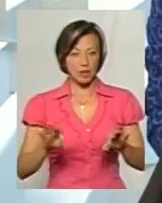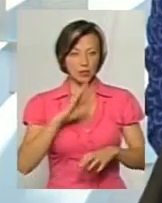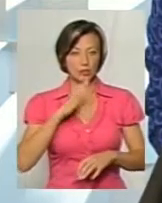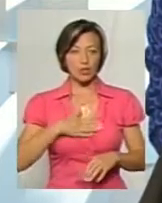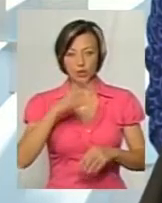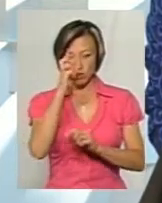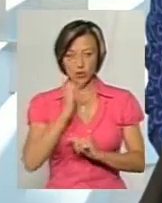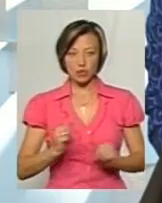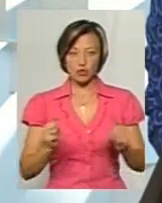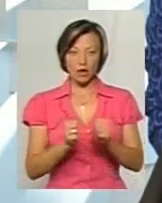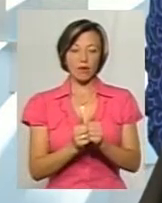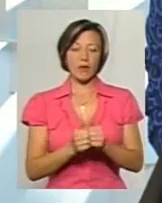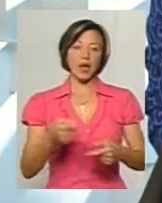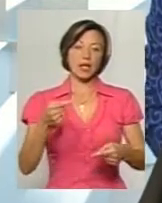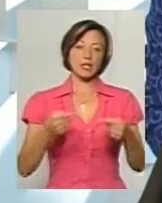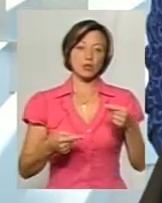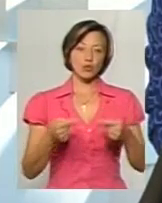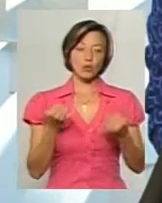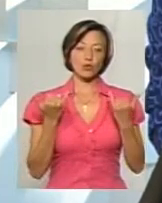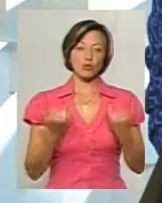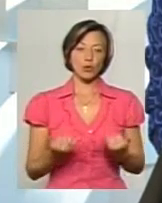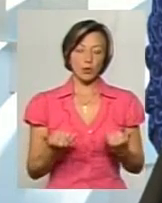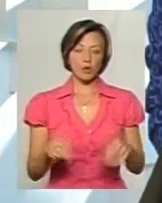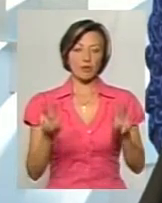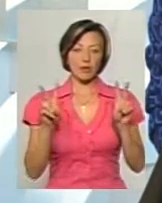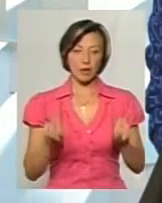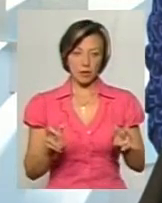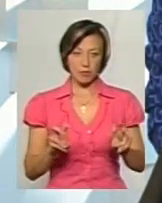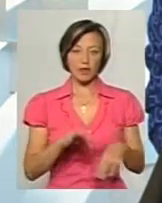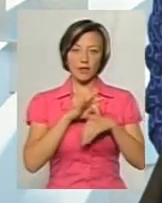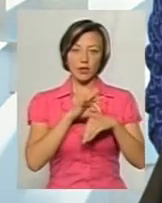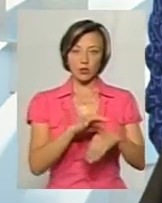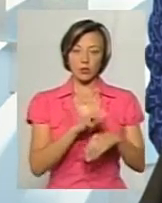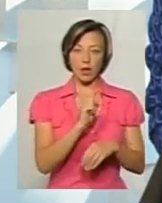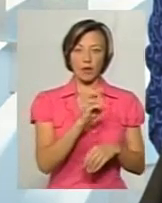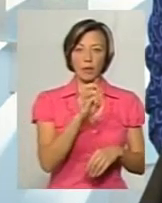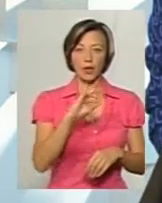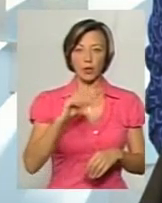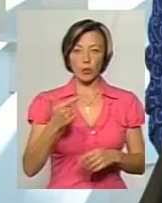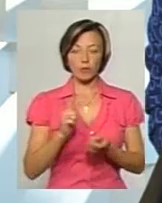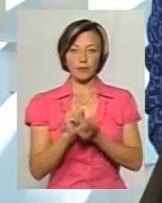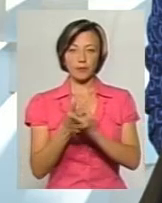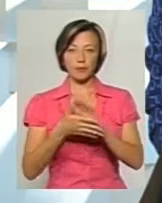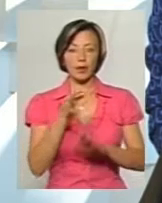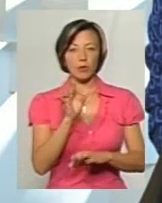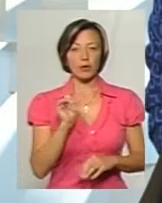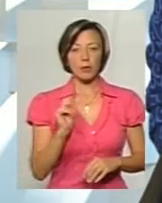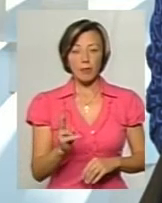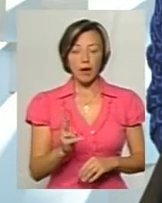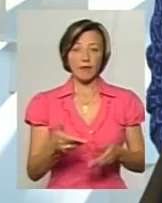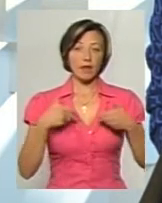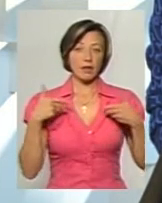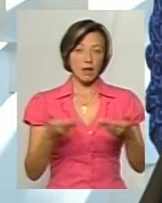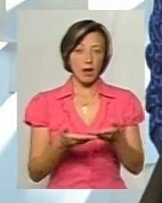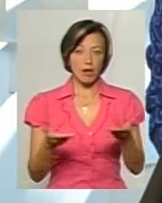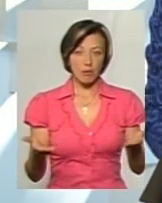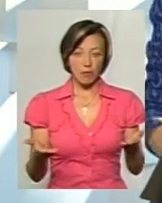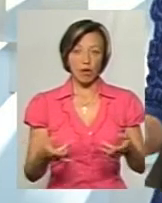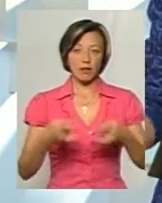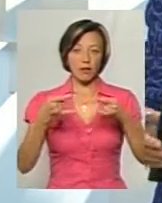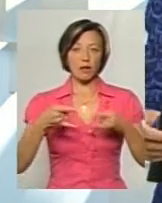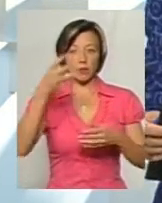нашої держави дискутуємо сьогодні у темі. Я Анна Бендюк, переклад на жестову мову Ольги Рибак. Вітаємо вас